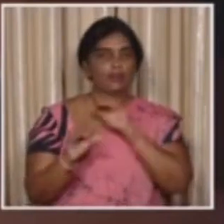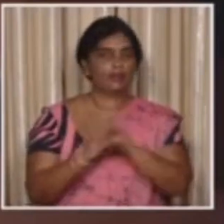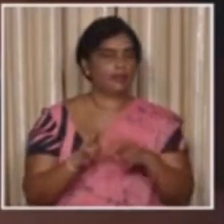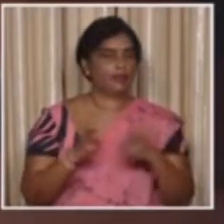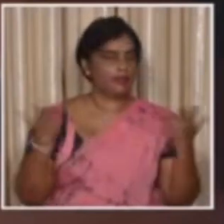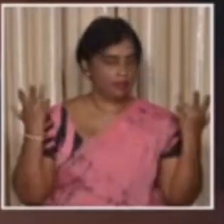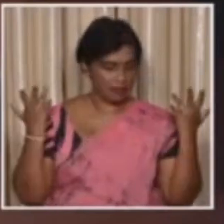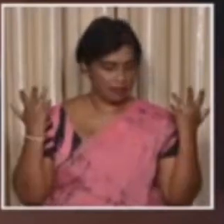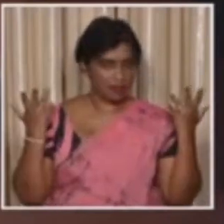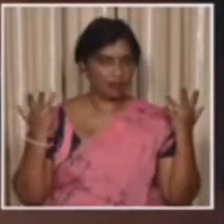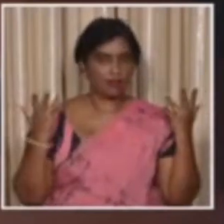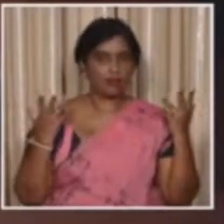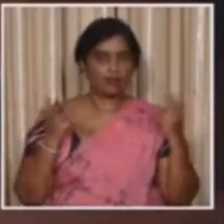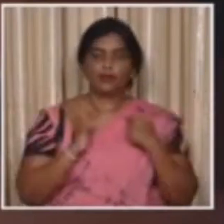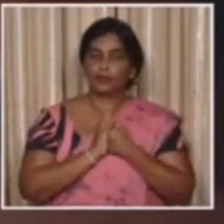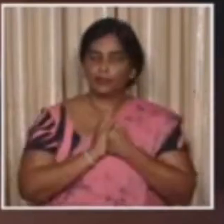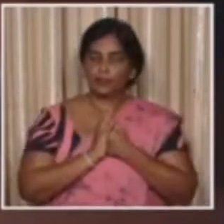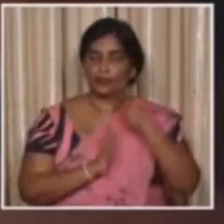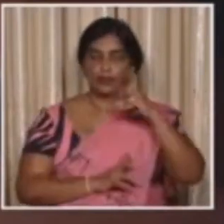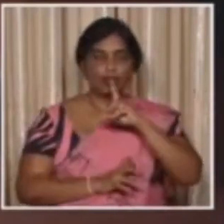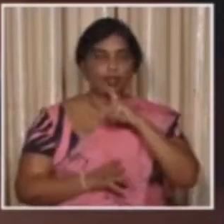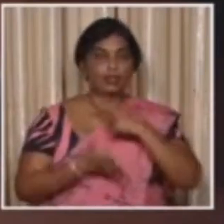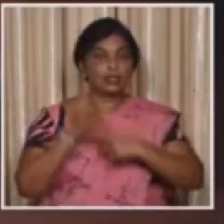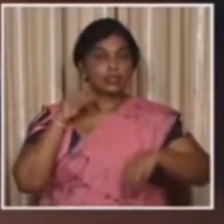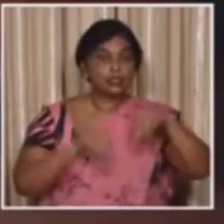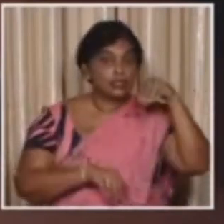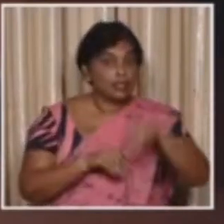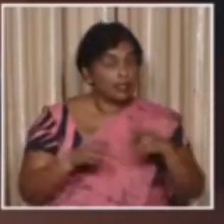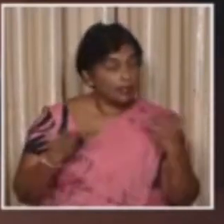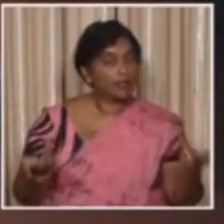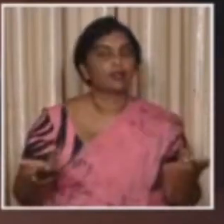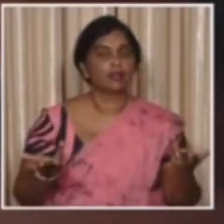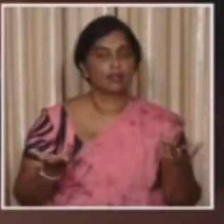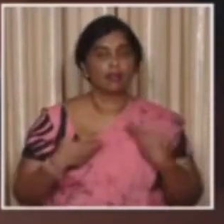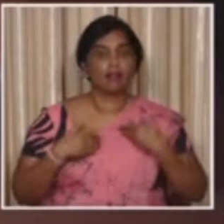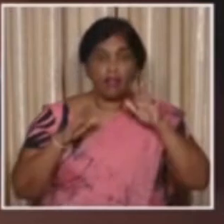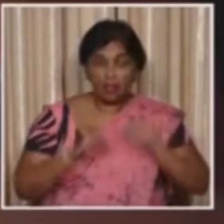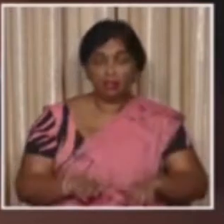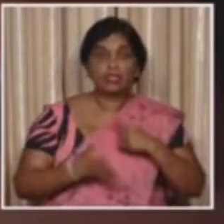kila, garu niyojaka tanu candi apa tipe nih. Apa indah itu?